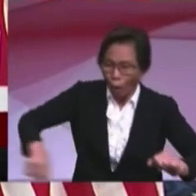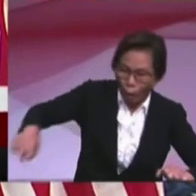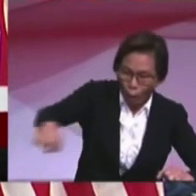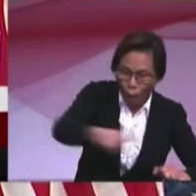rakyat